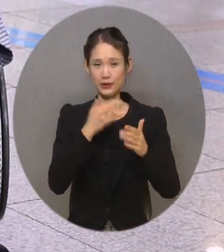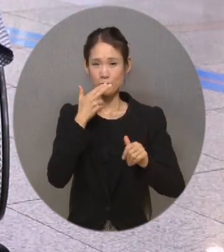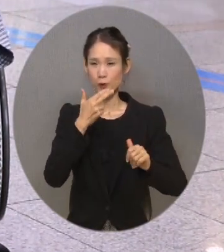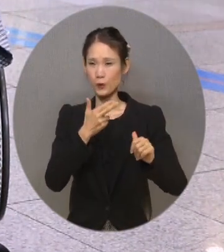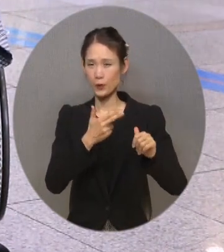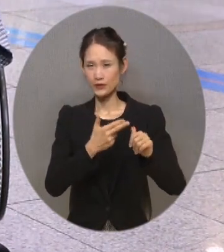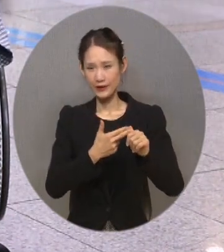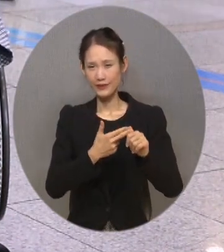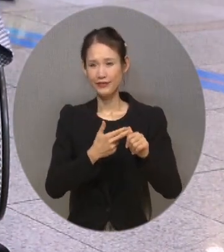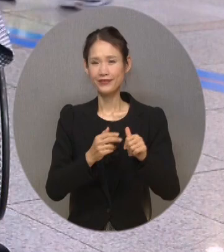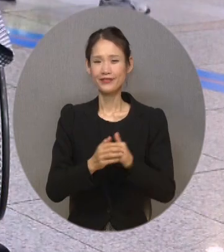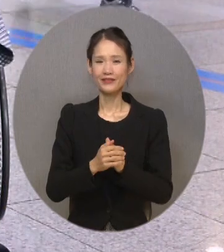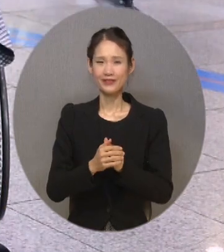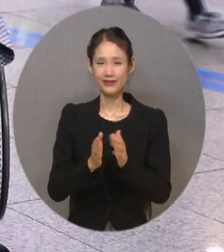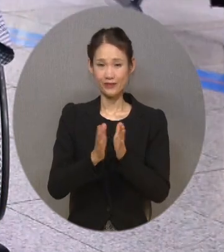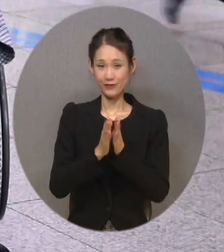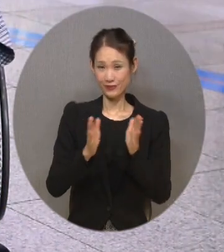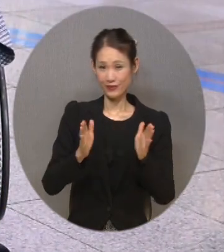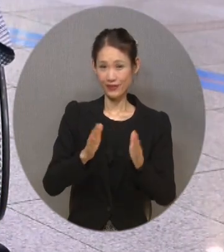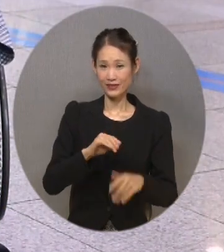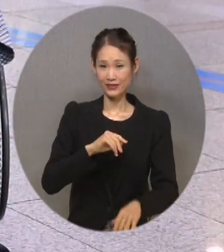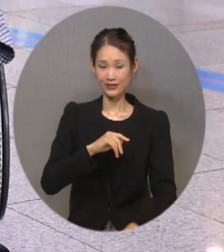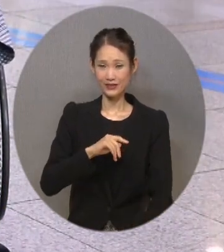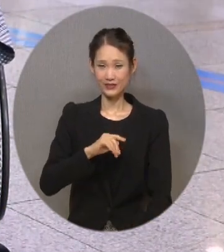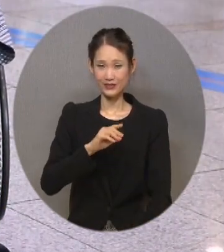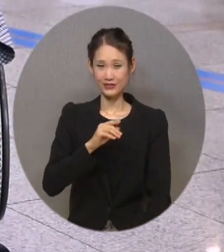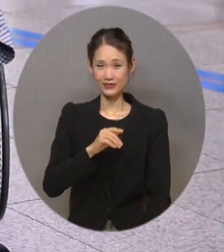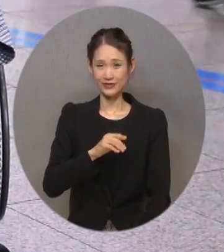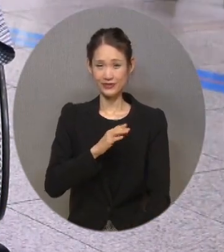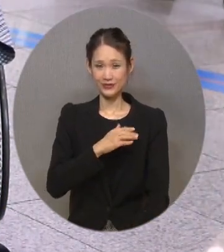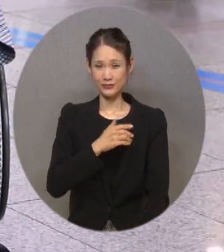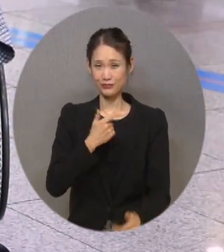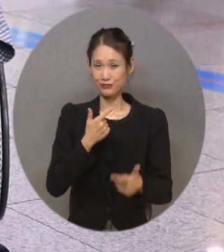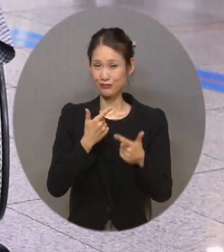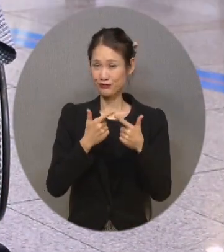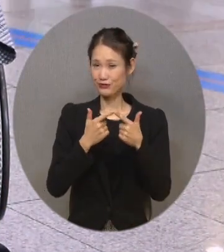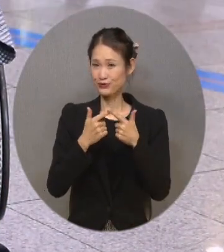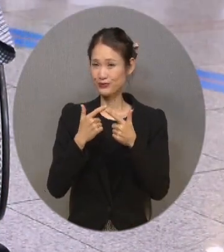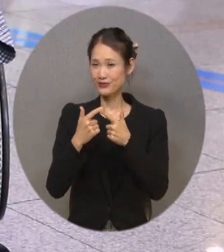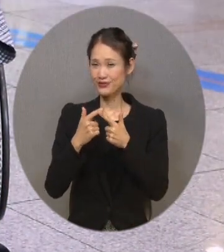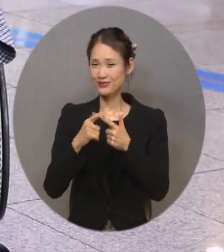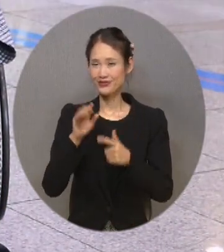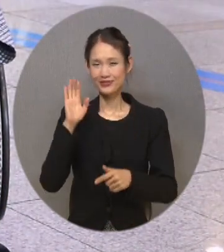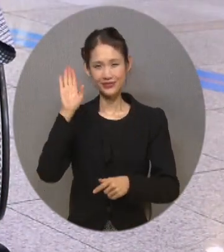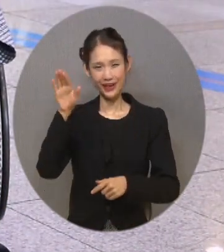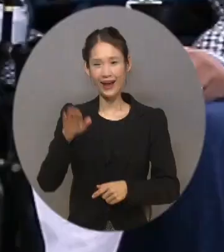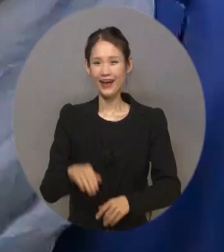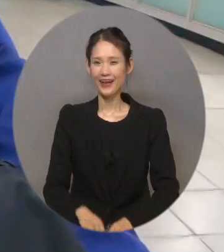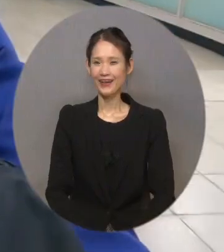자, 출발합니다. 자, 고고고 부산. 헬차탄 새 남자. 야, 고고.